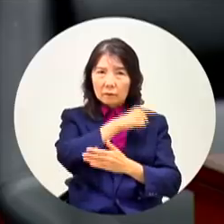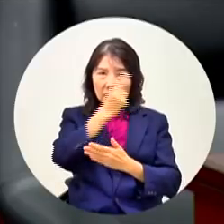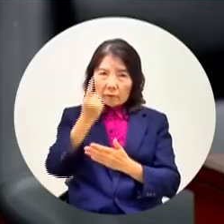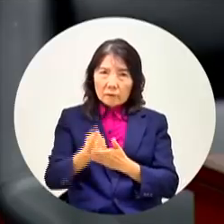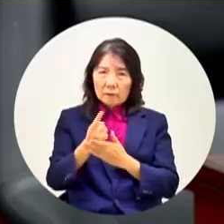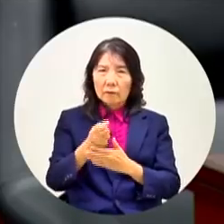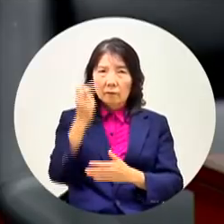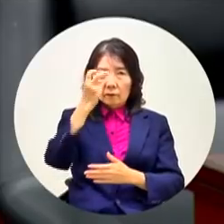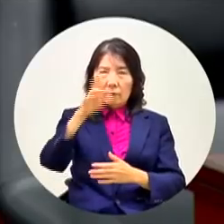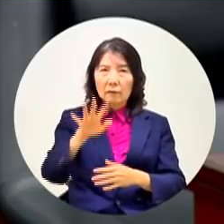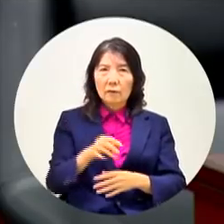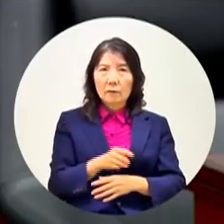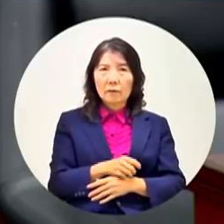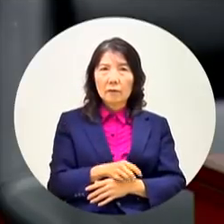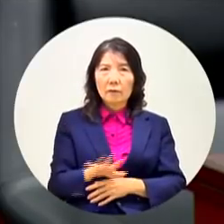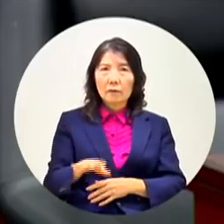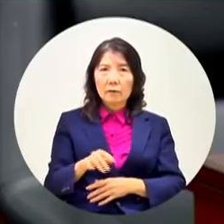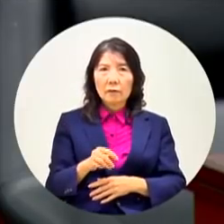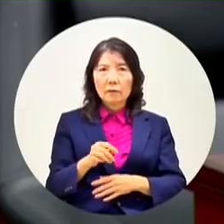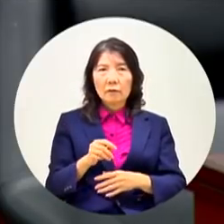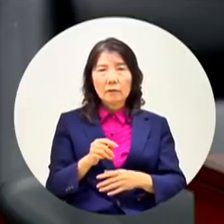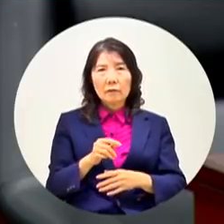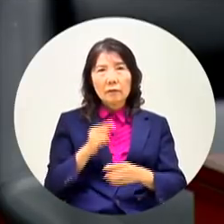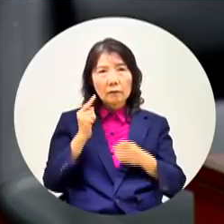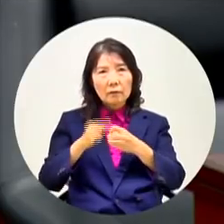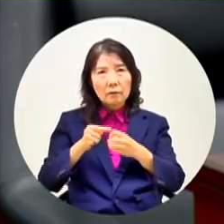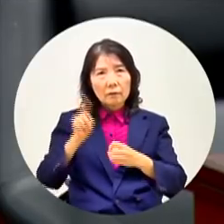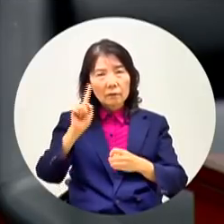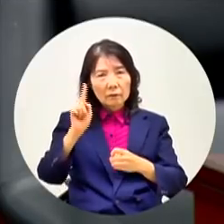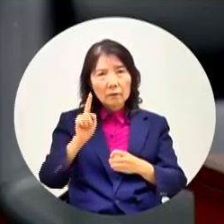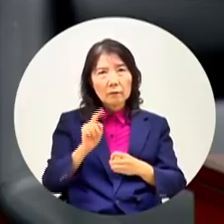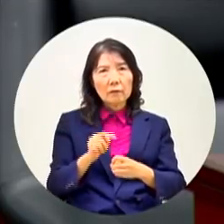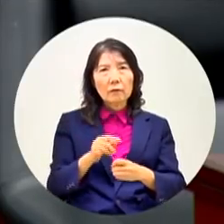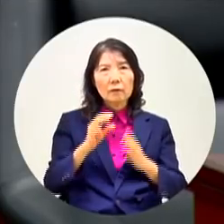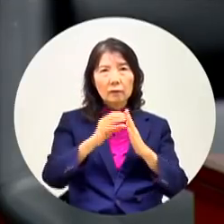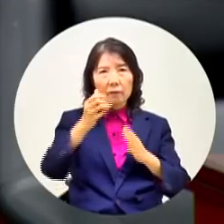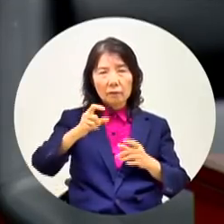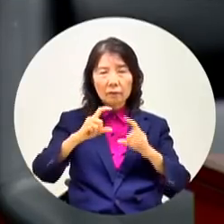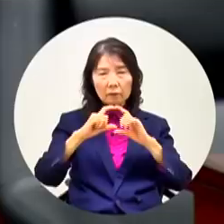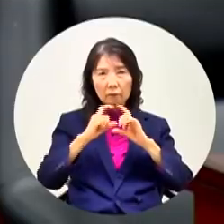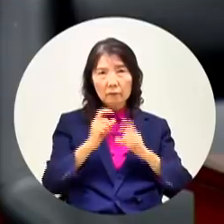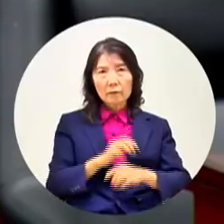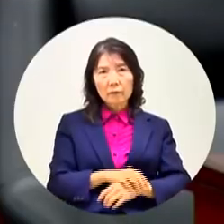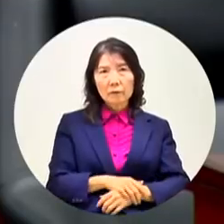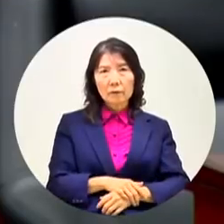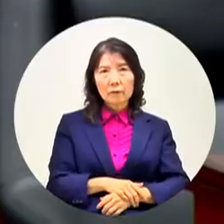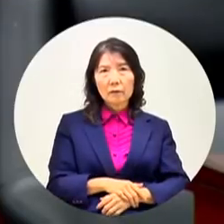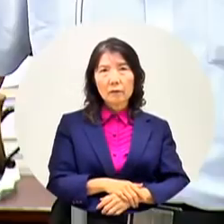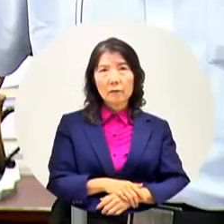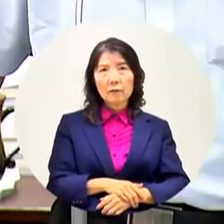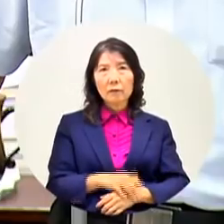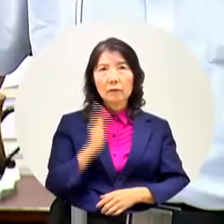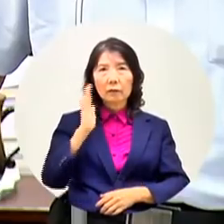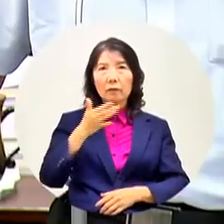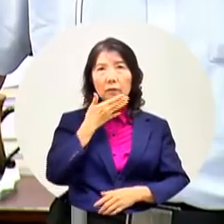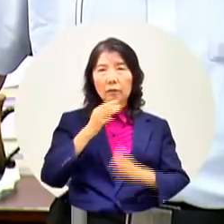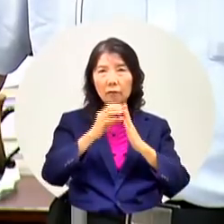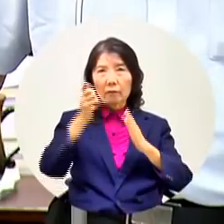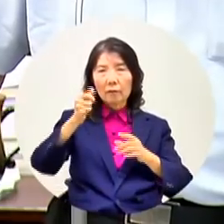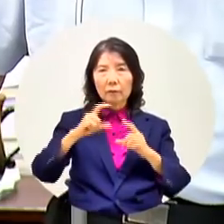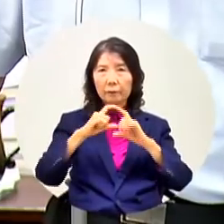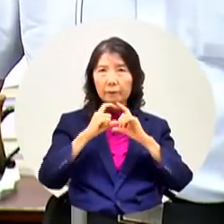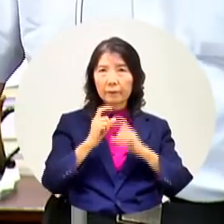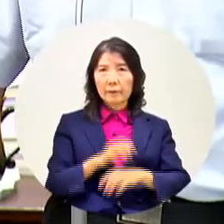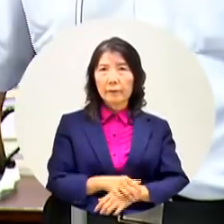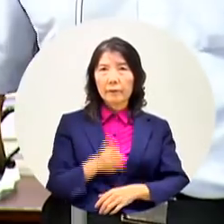哪个时候可以来达到这个总量管制的方向？局长，请答复。水利局长， 水利局长，